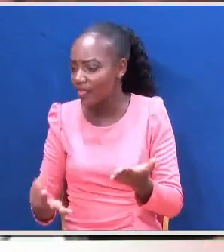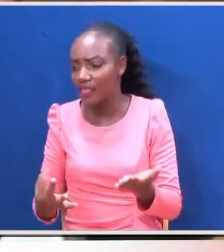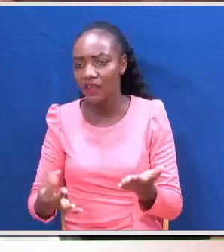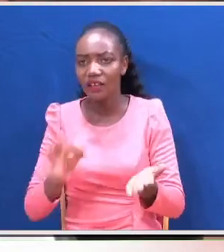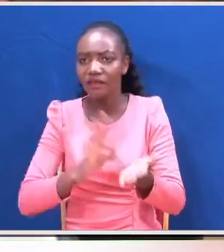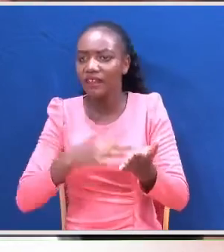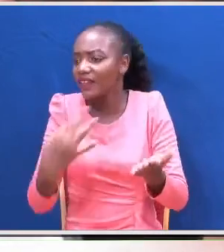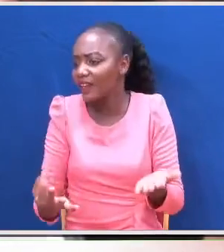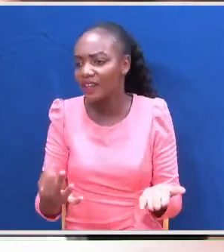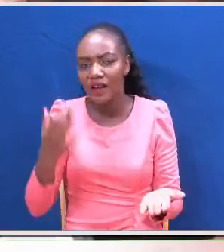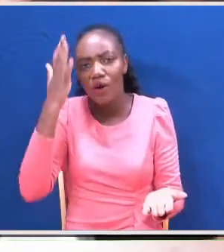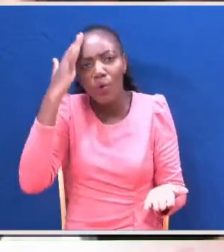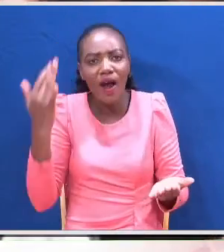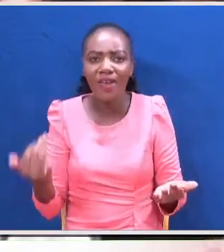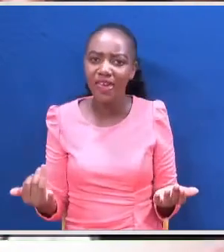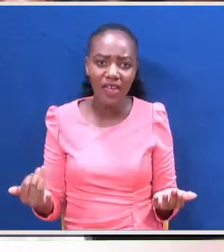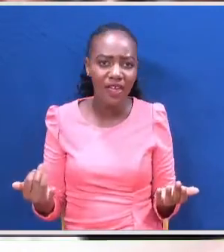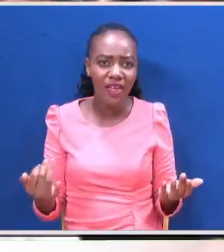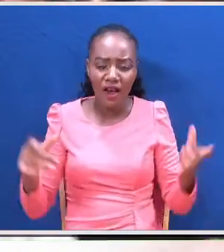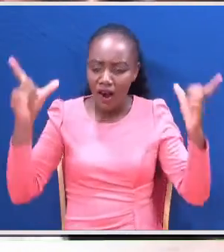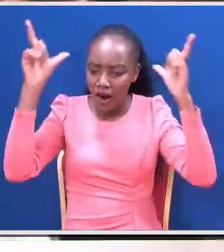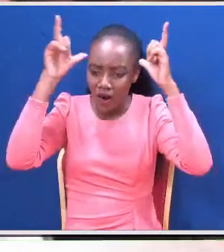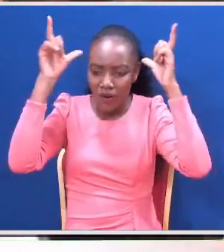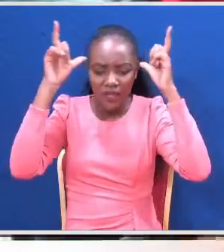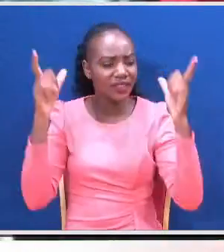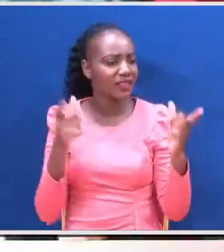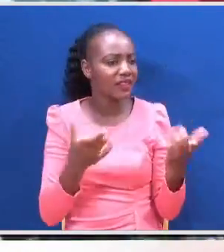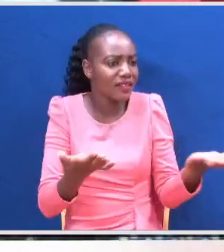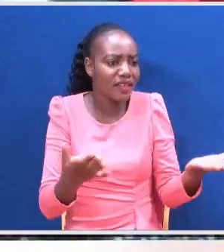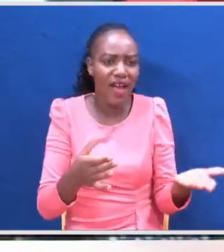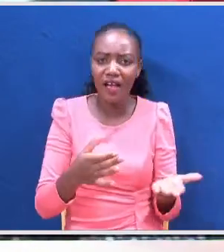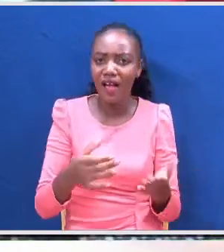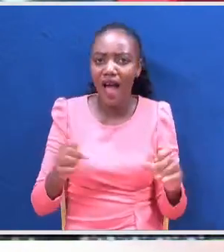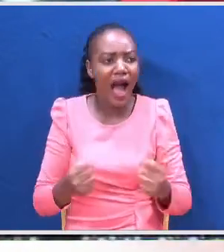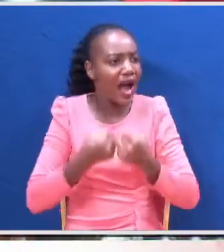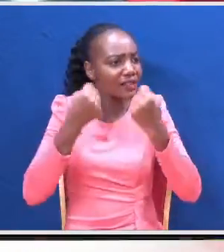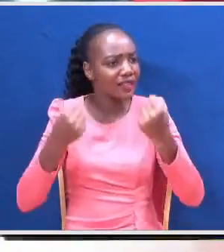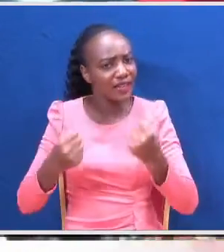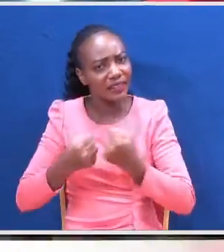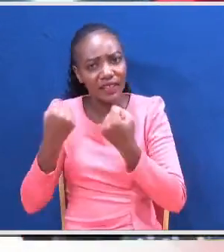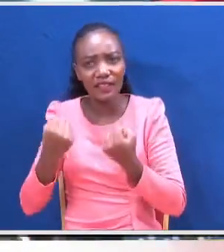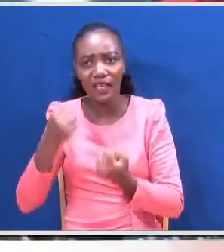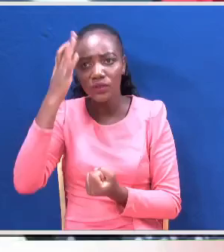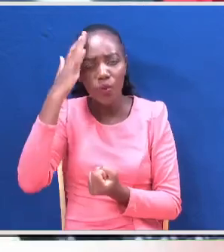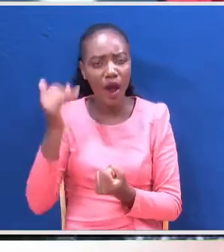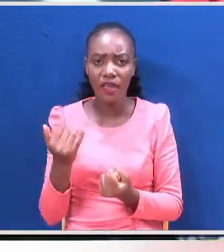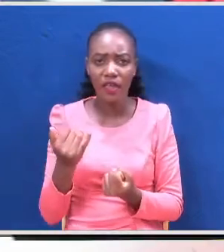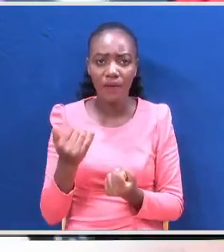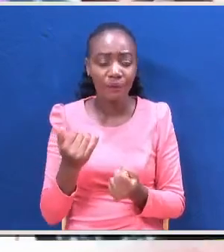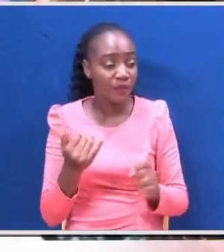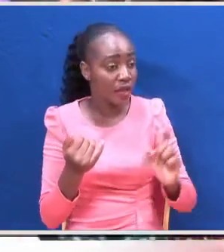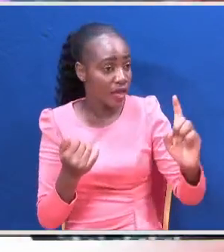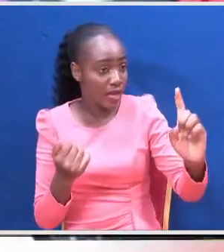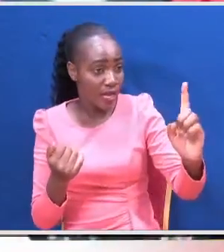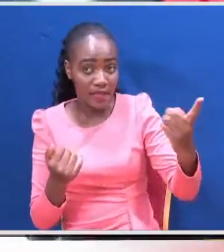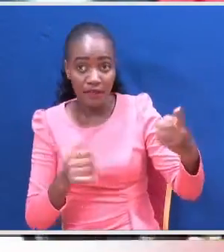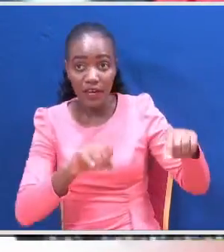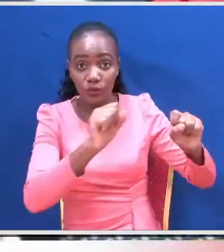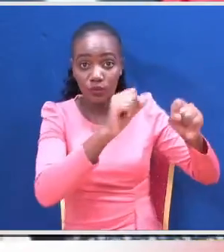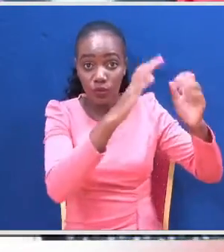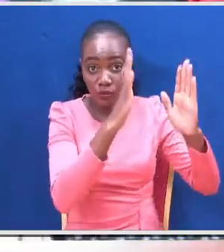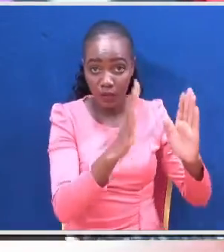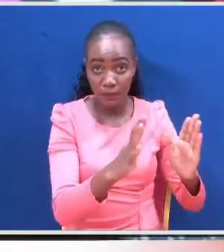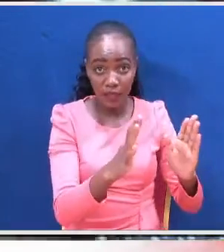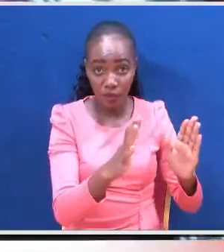kuku imeanguka, ya juice imeanguka, ya miwa imeanguka. Nikianza na ile ya kwanza, ule wa mtu wa pikipiki alianguka hapa